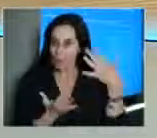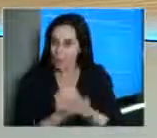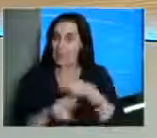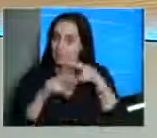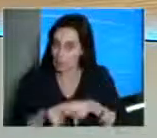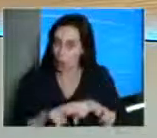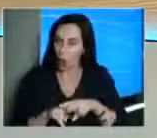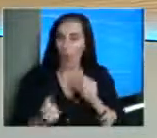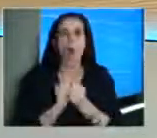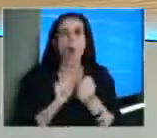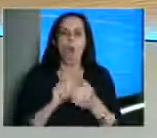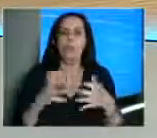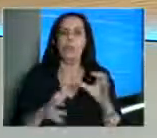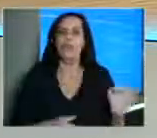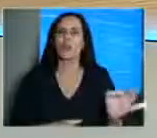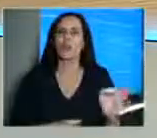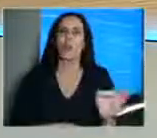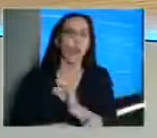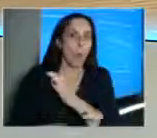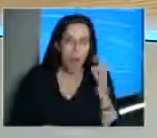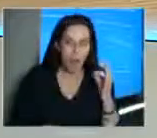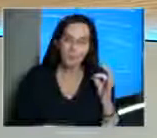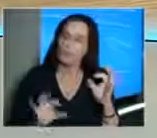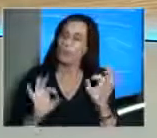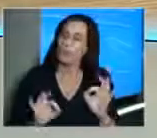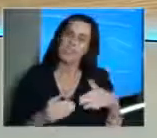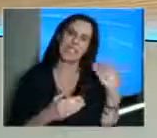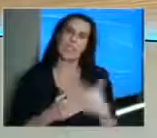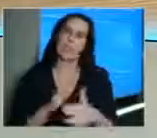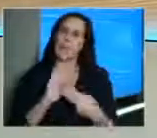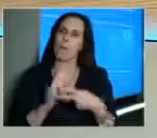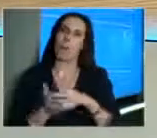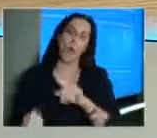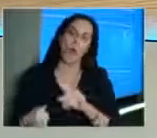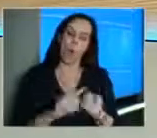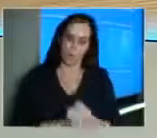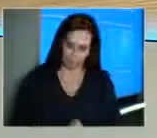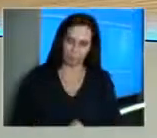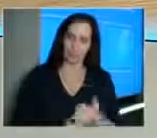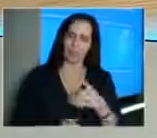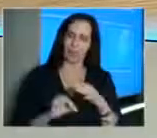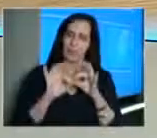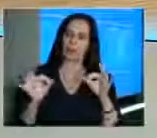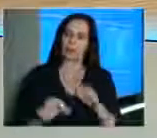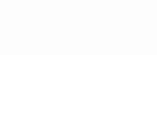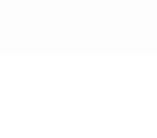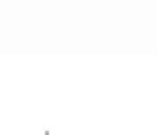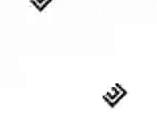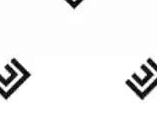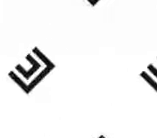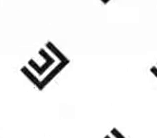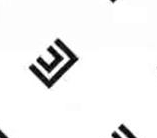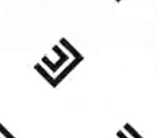לשרוד או שמפלגת כולנו סיימה את תפקידה בפוליטיקה. פרלמנט צהריים, מתחילים.